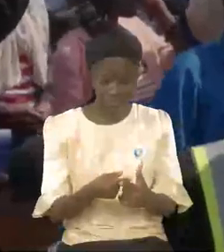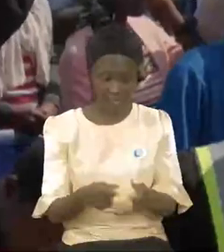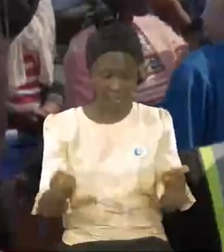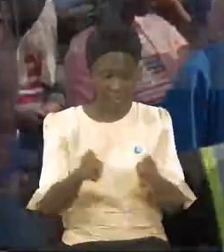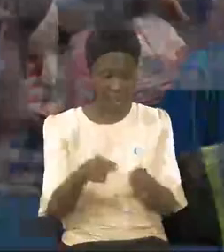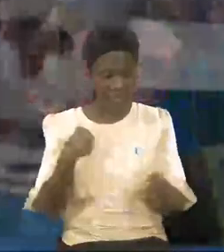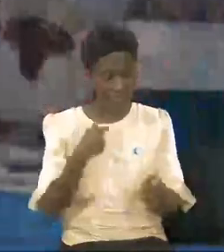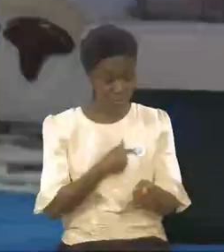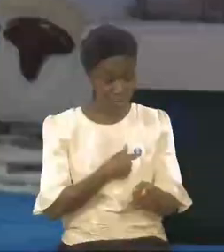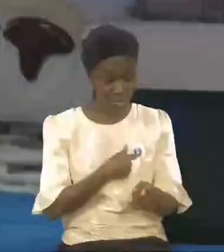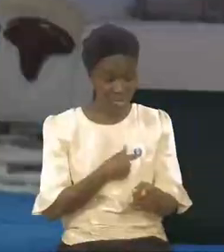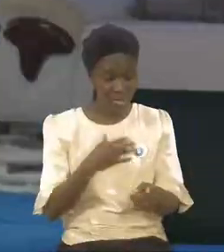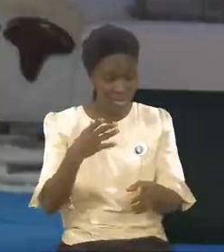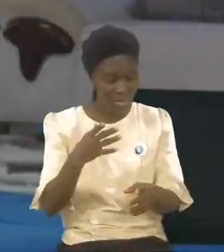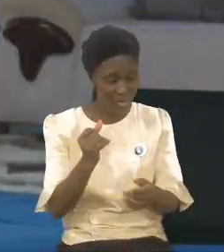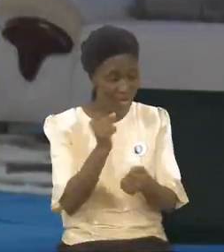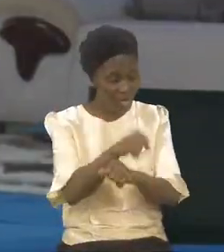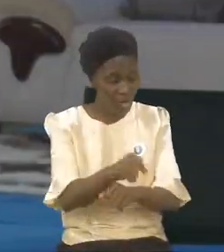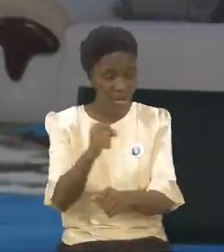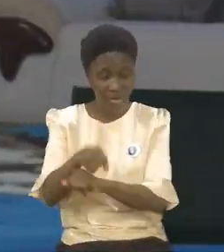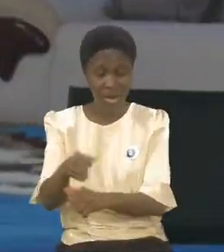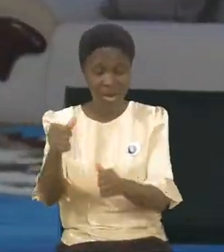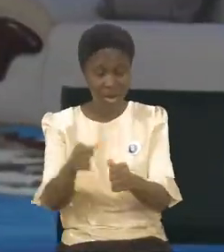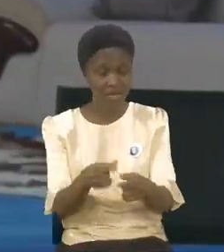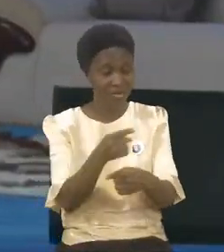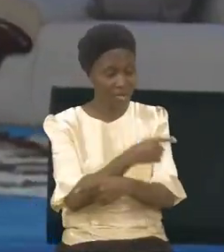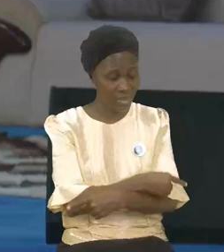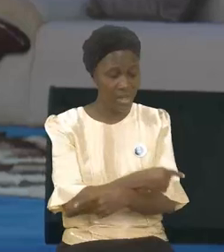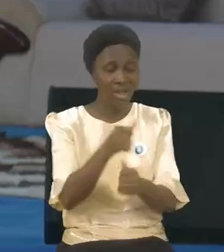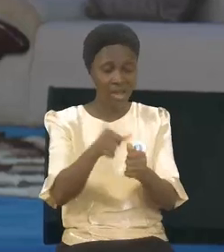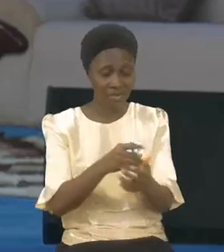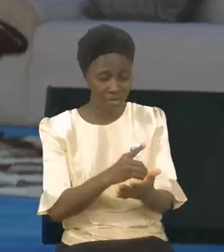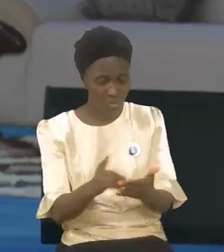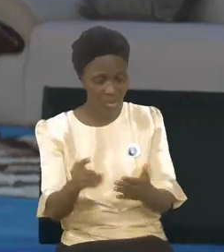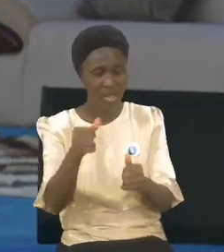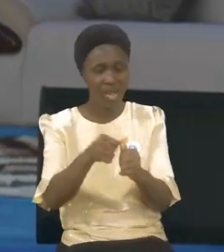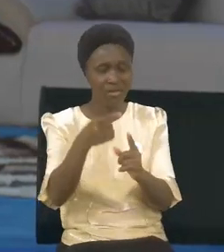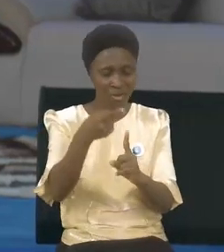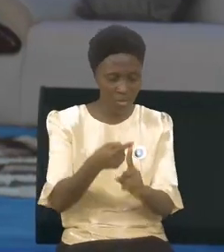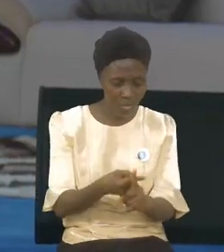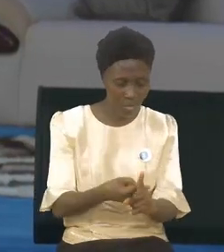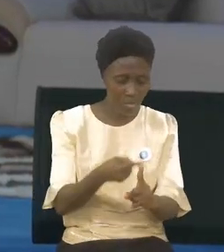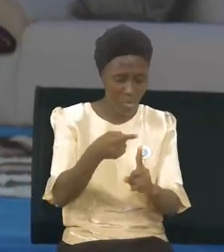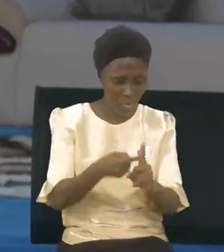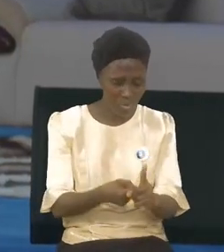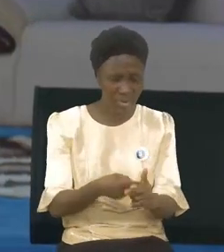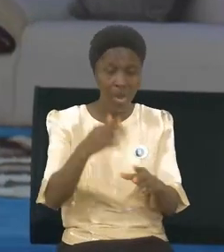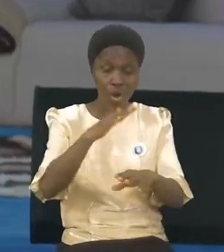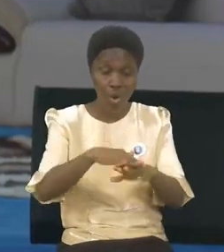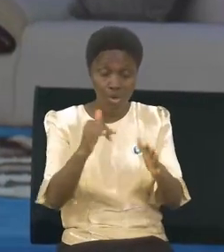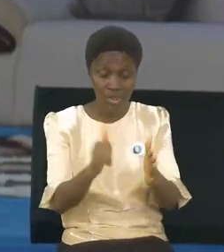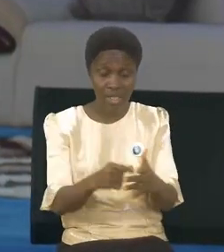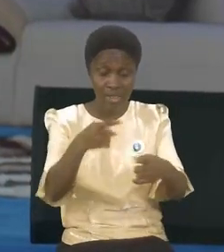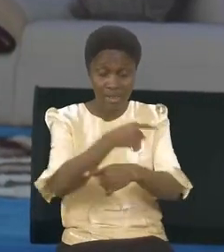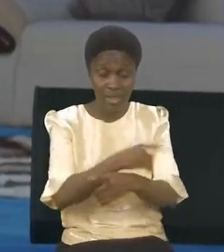Et comme nous triomphons de cela chaque jour, semaine après semaine, mois après mois, en ce jour-là,